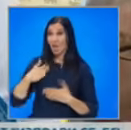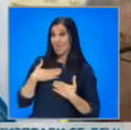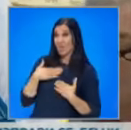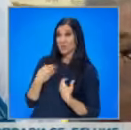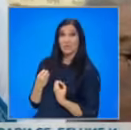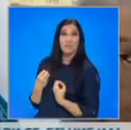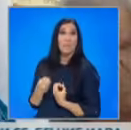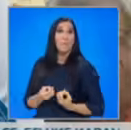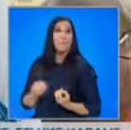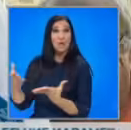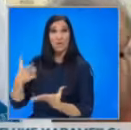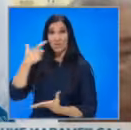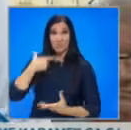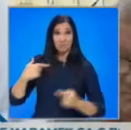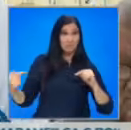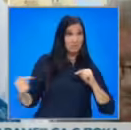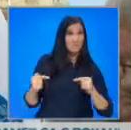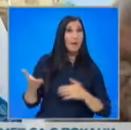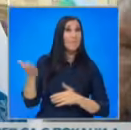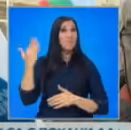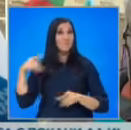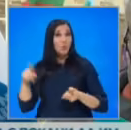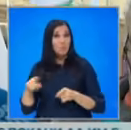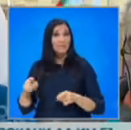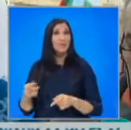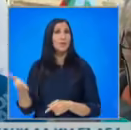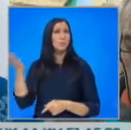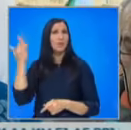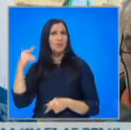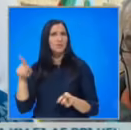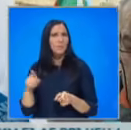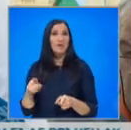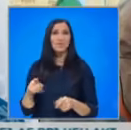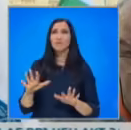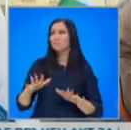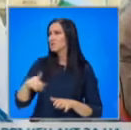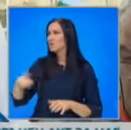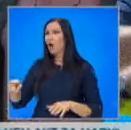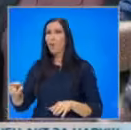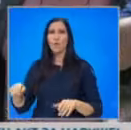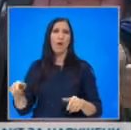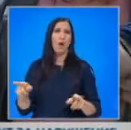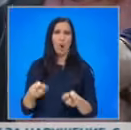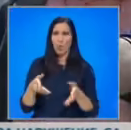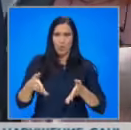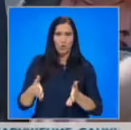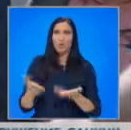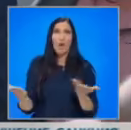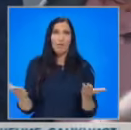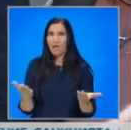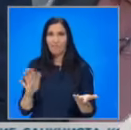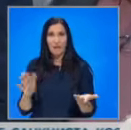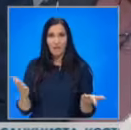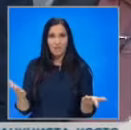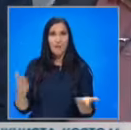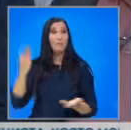да се саморазправяме с бивши управляващи, предишни управляващи или с въобще някой на улицата. Откъде на къде? Министър Комитова обясни,